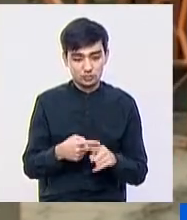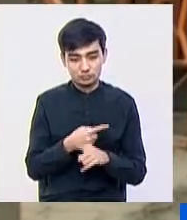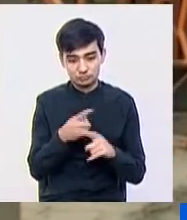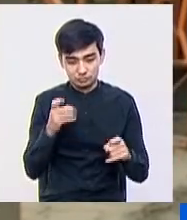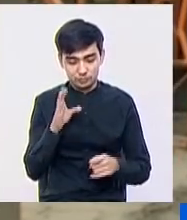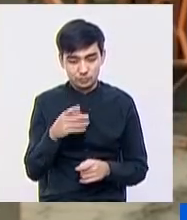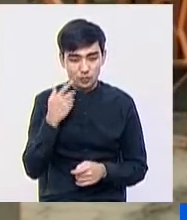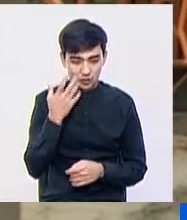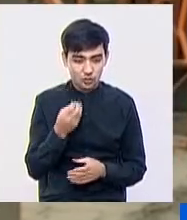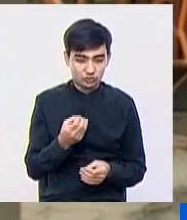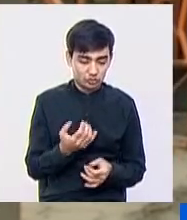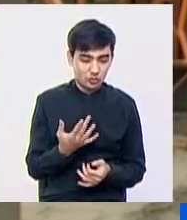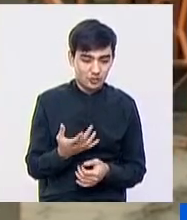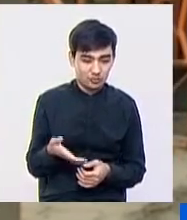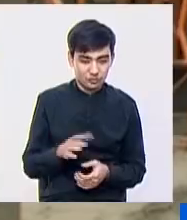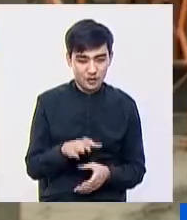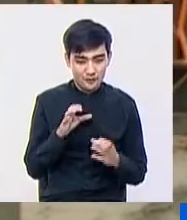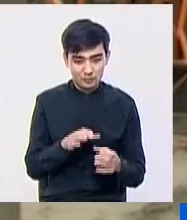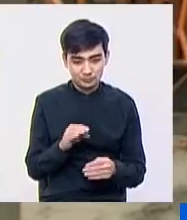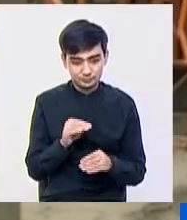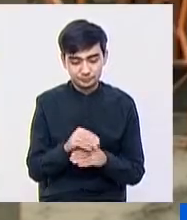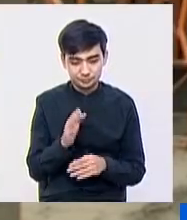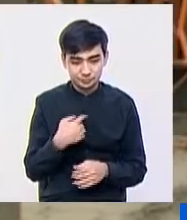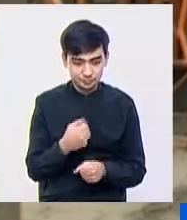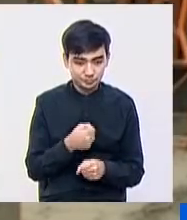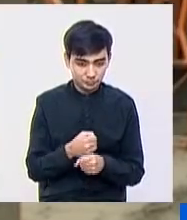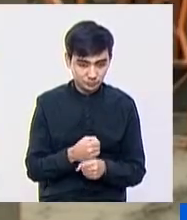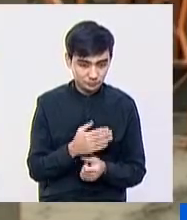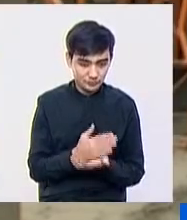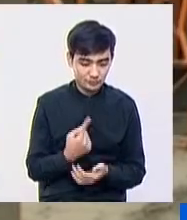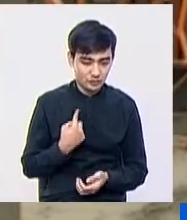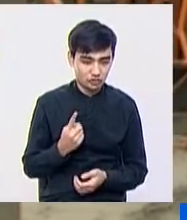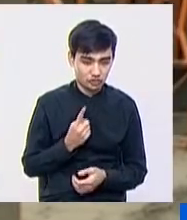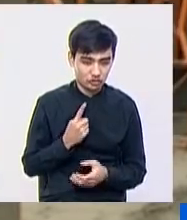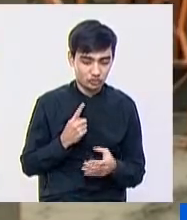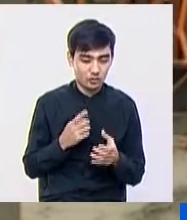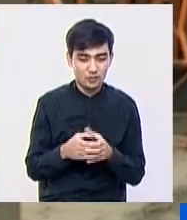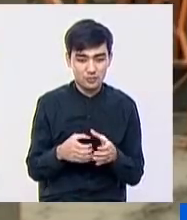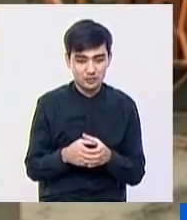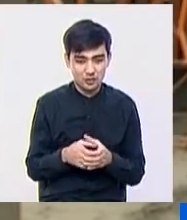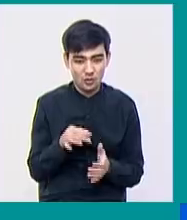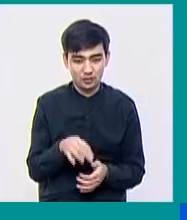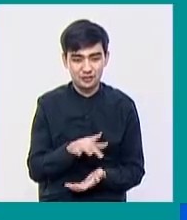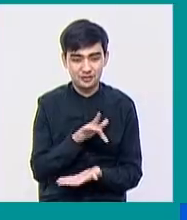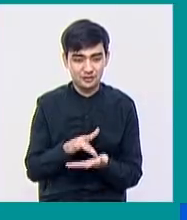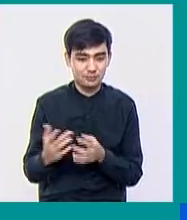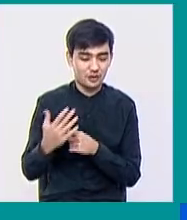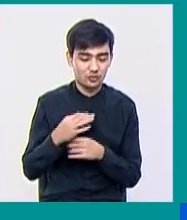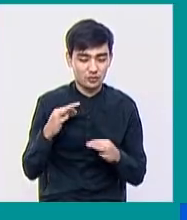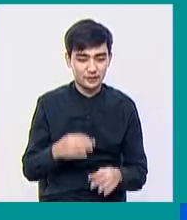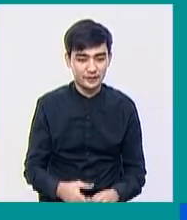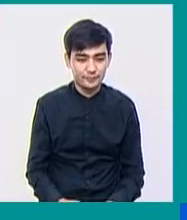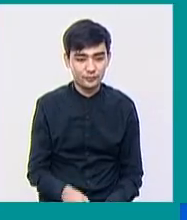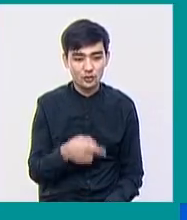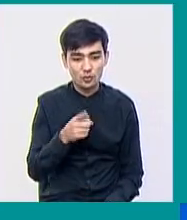и сколько маршрутов будет. Мы уже над этим работаем, но мы ждем команды от центра. Вот